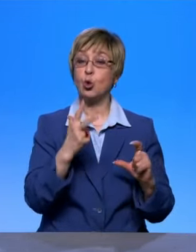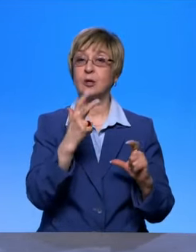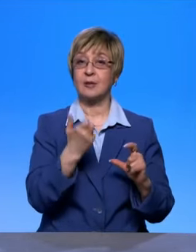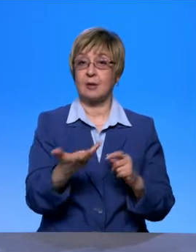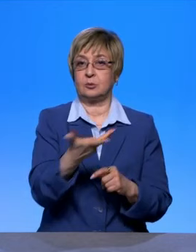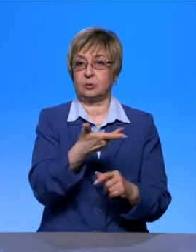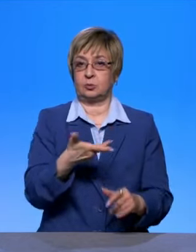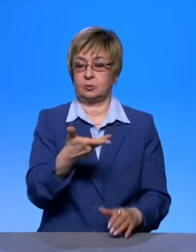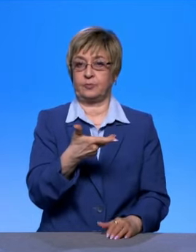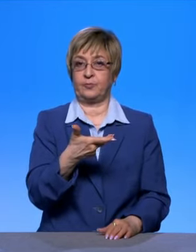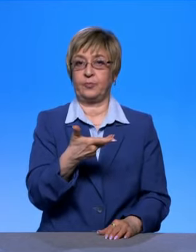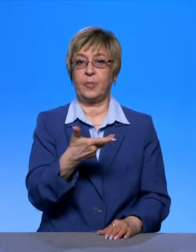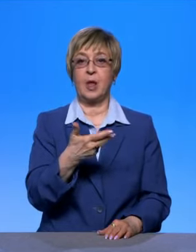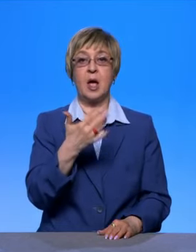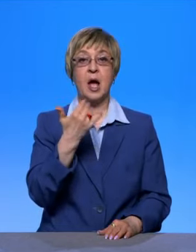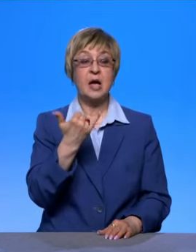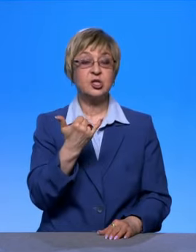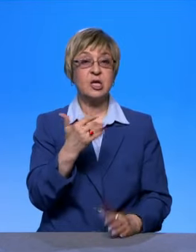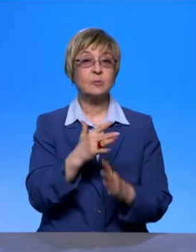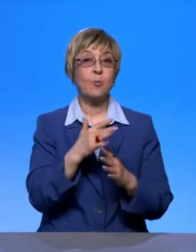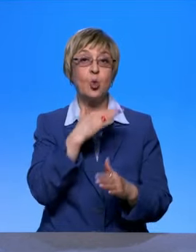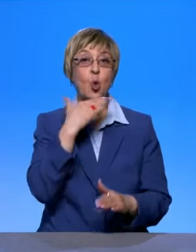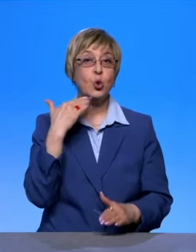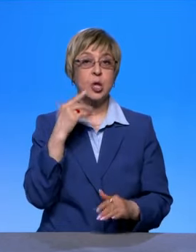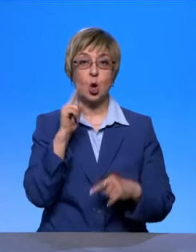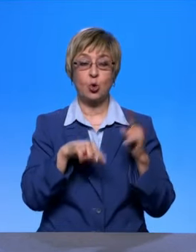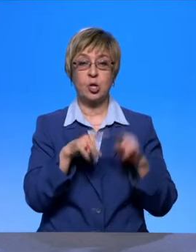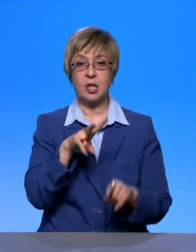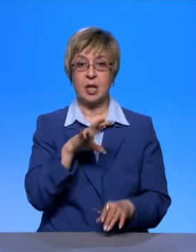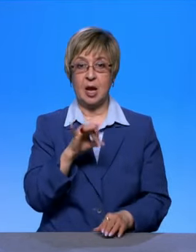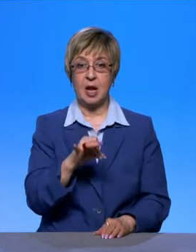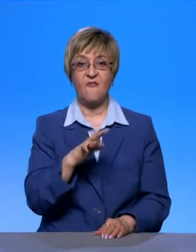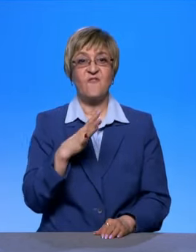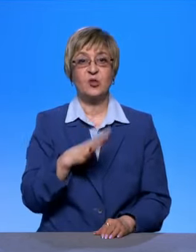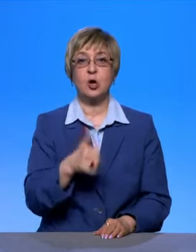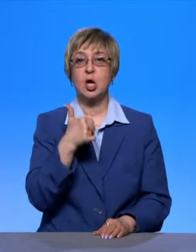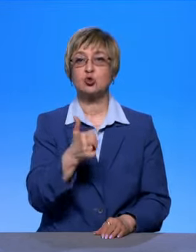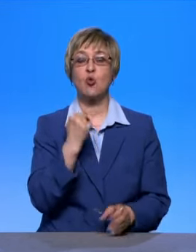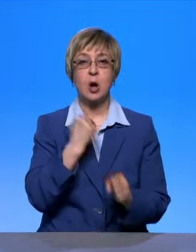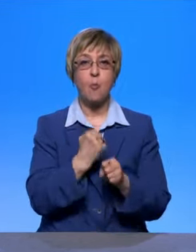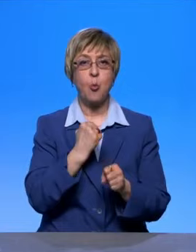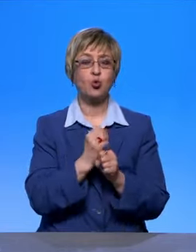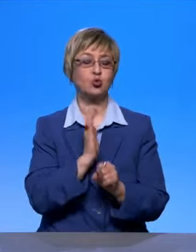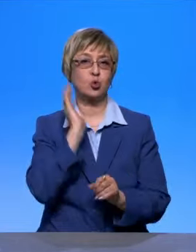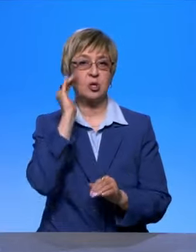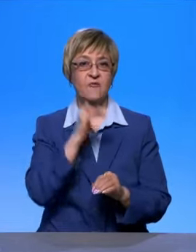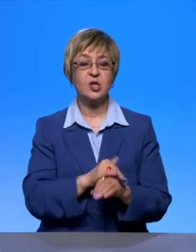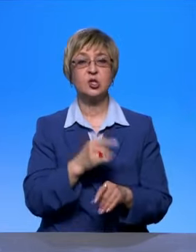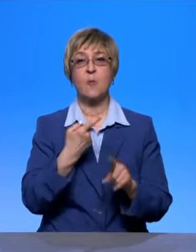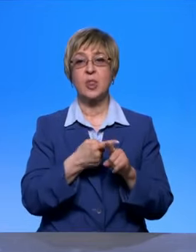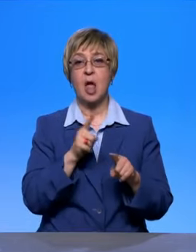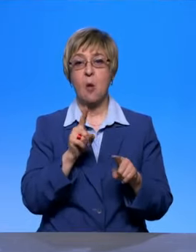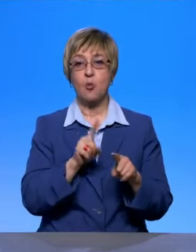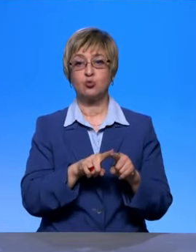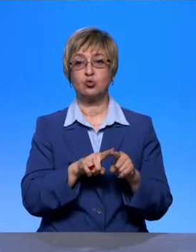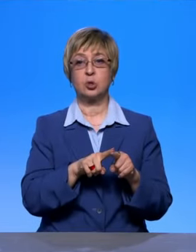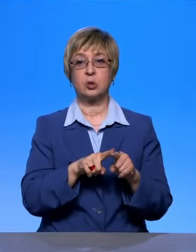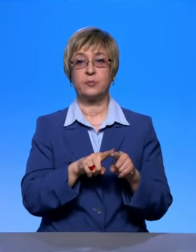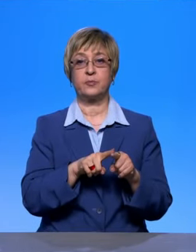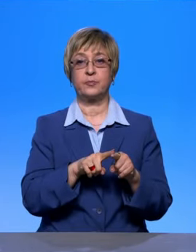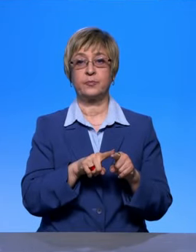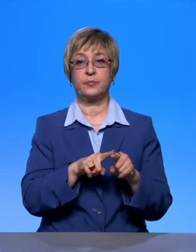ситуация, что большинство родителей вынуждены прям очень хорошо работать. С утра до вечера мы посвящаем, нас должна расти